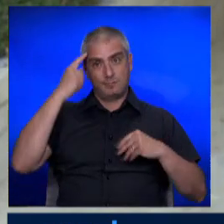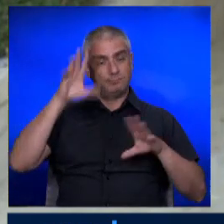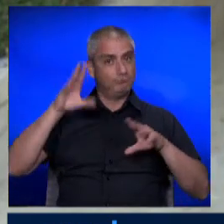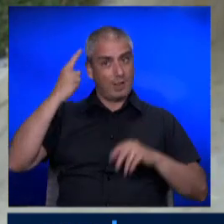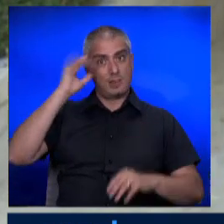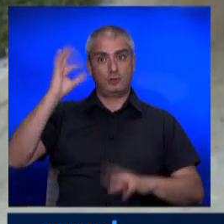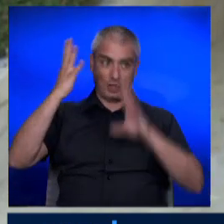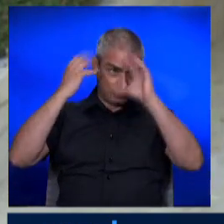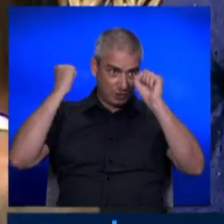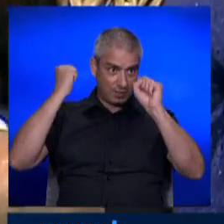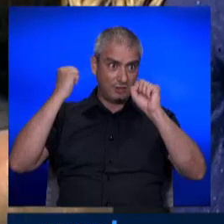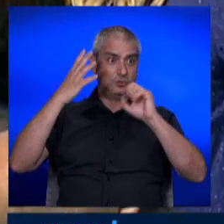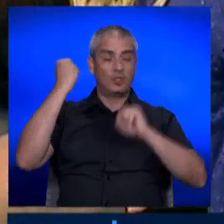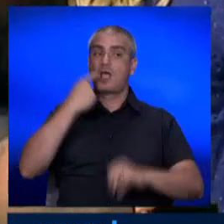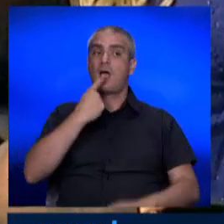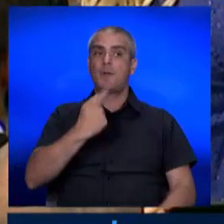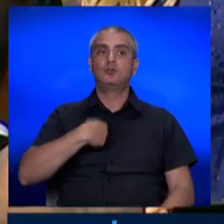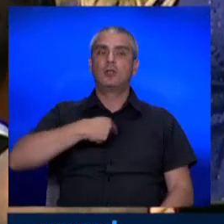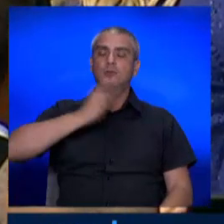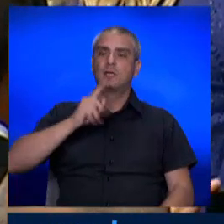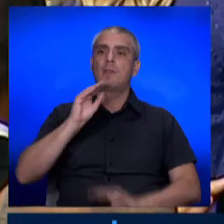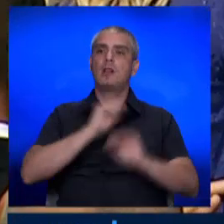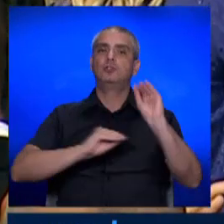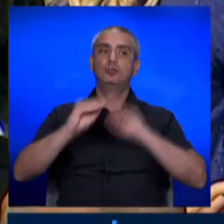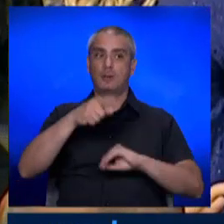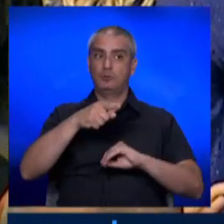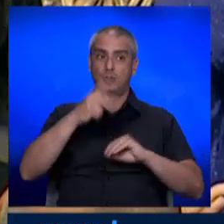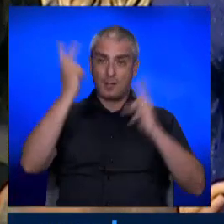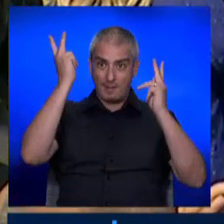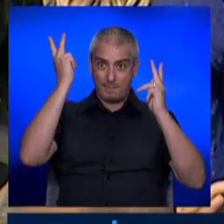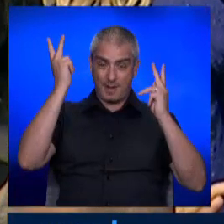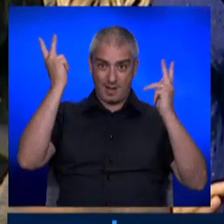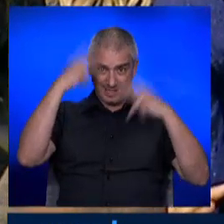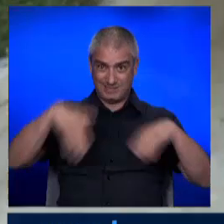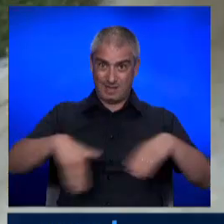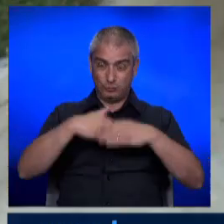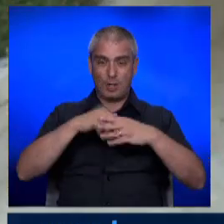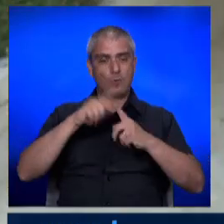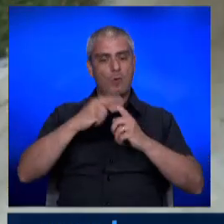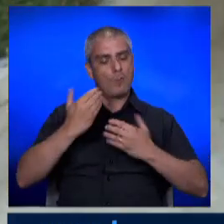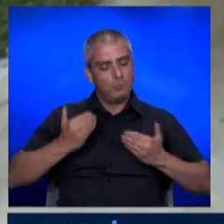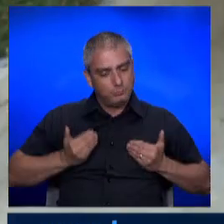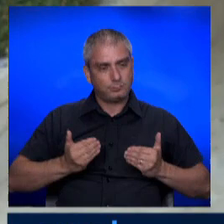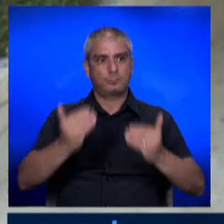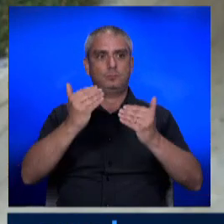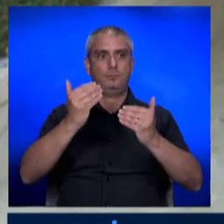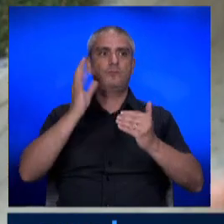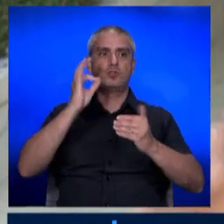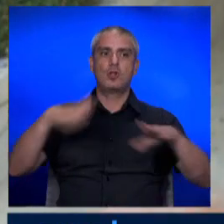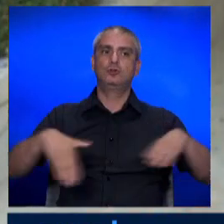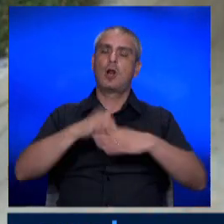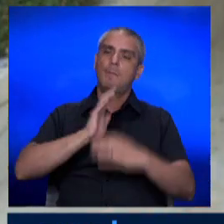השגריר, שהשגריר ציין שאנחנו צריכים להשתמש בהסכמי השלום כקטר שמוביל רכבת של